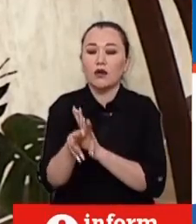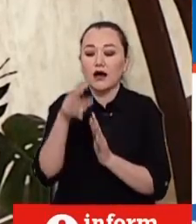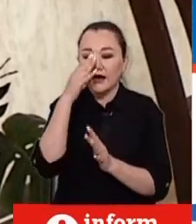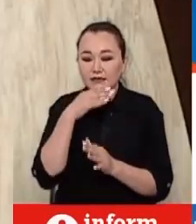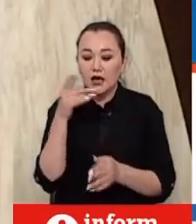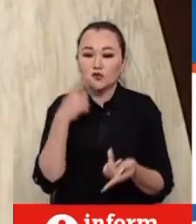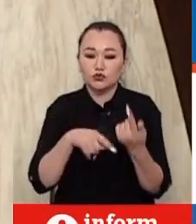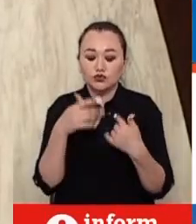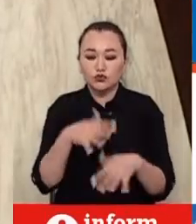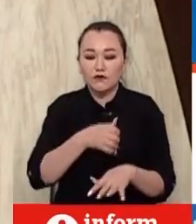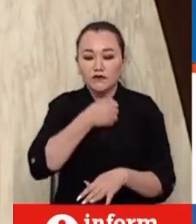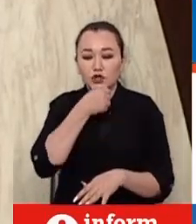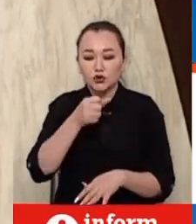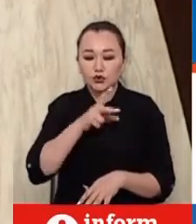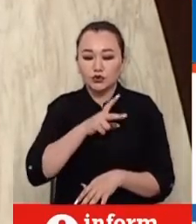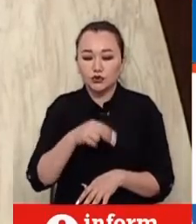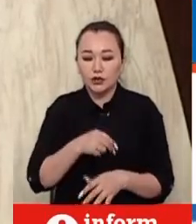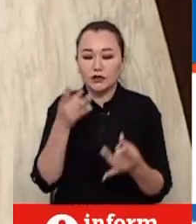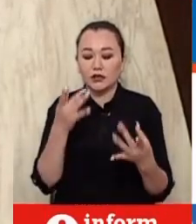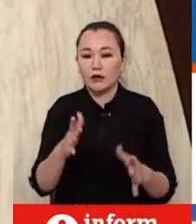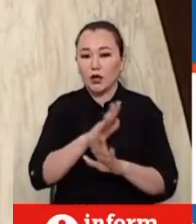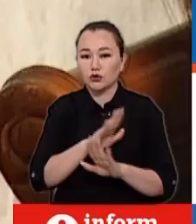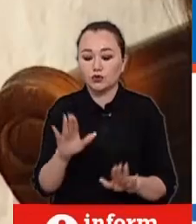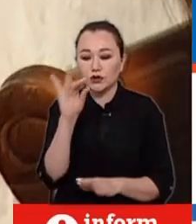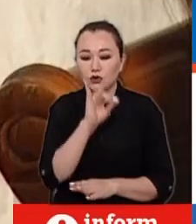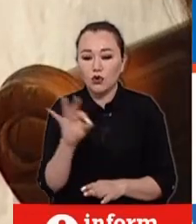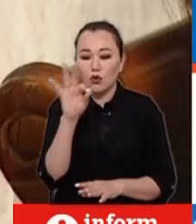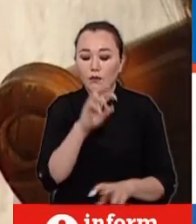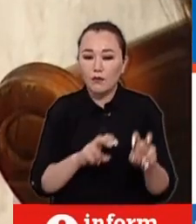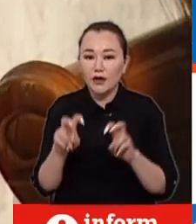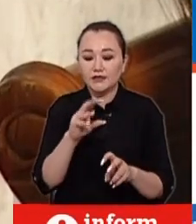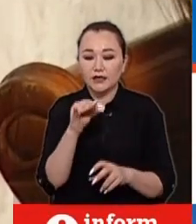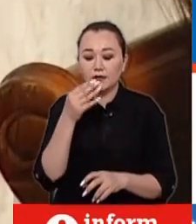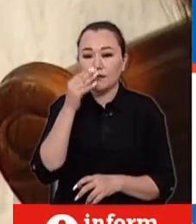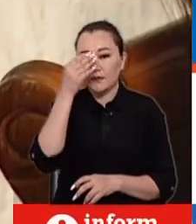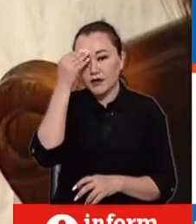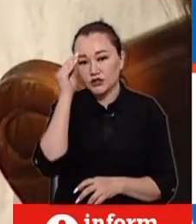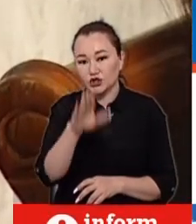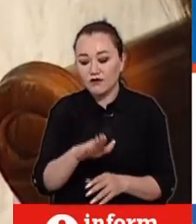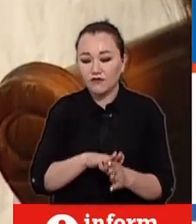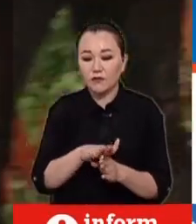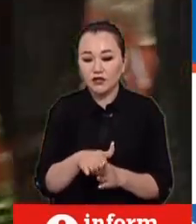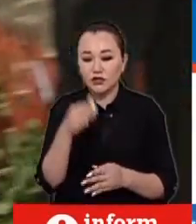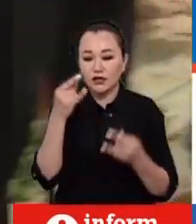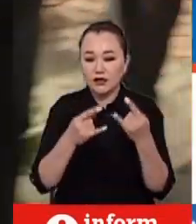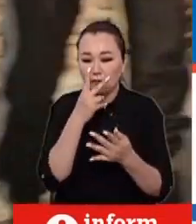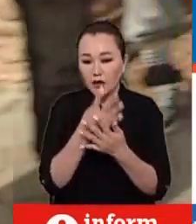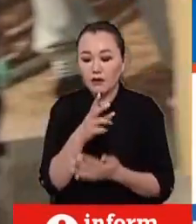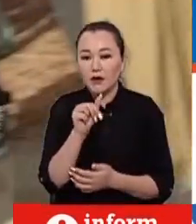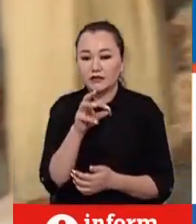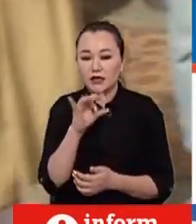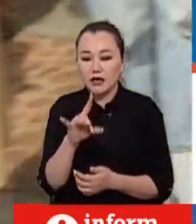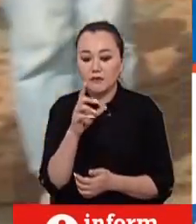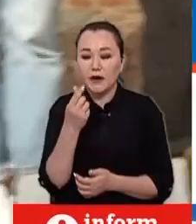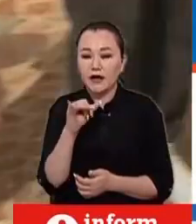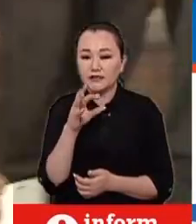и уже подросшую дочь не простую историю и прощение воплощают на экране Бахтияр